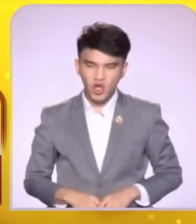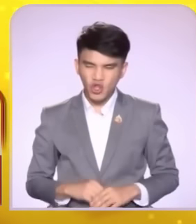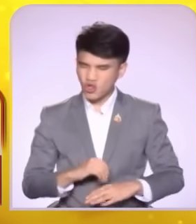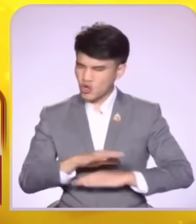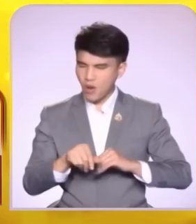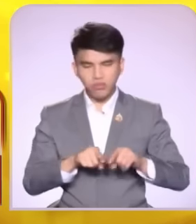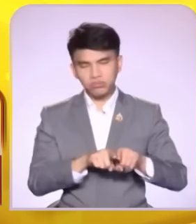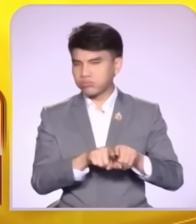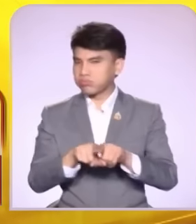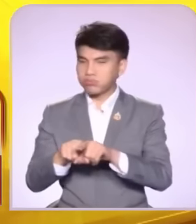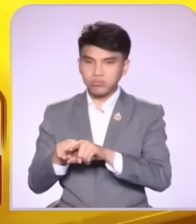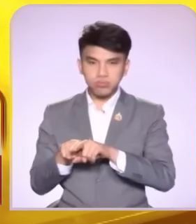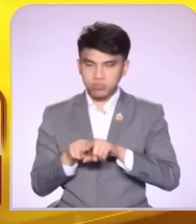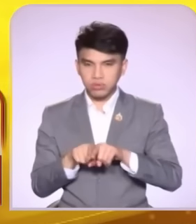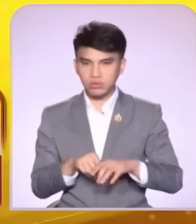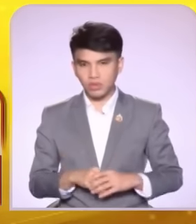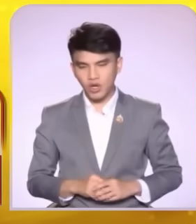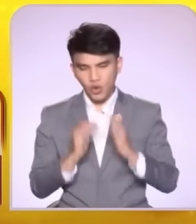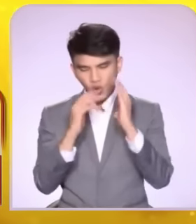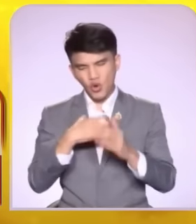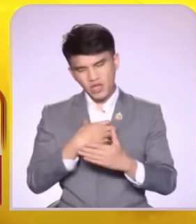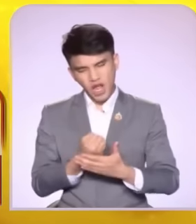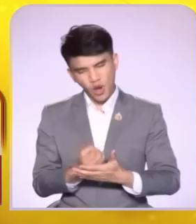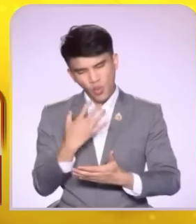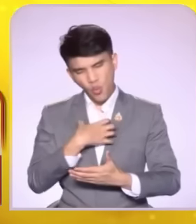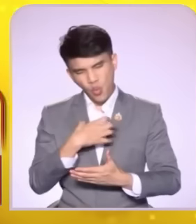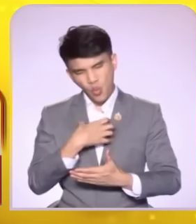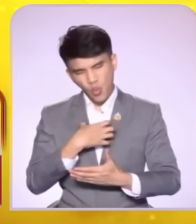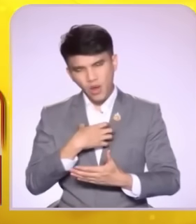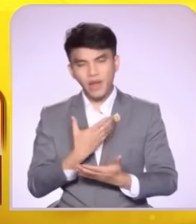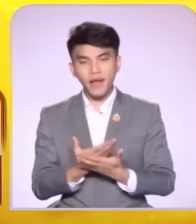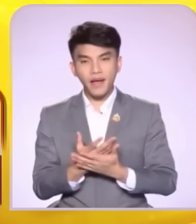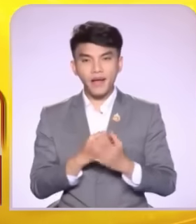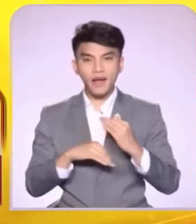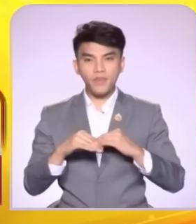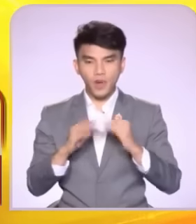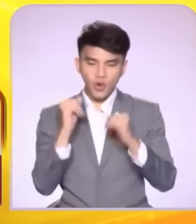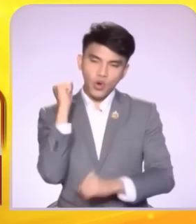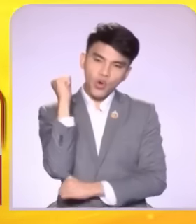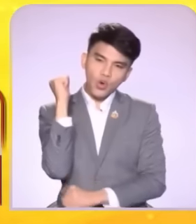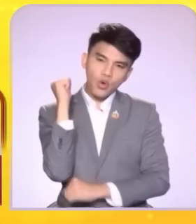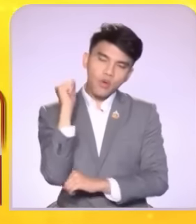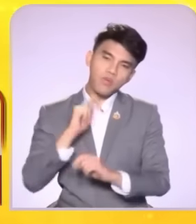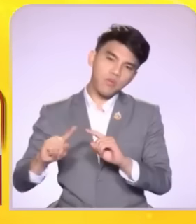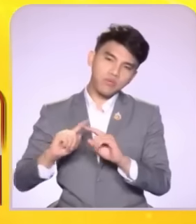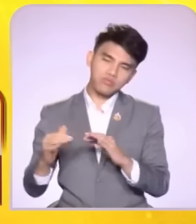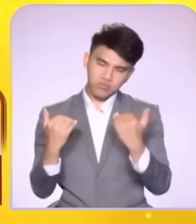เป็นเหมือนกันหมดอ่ะเข้าไปก็มีแต่คนอยากรวยอยากได้มีรายได้เสริมทั้งคนจนคนรวยคนจ